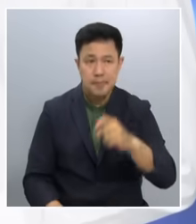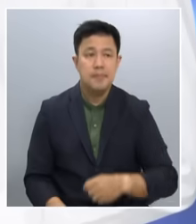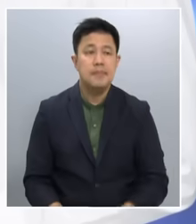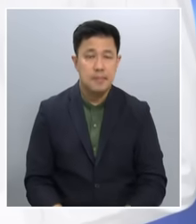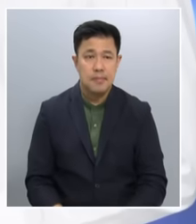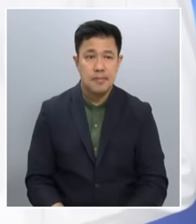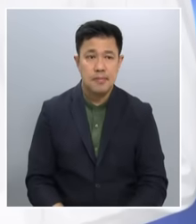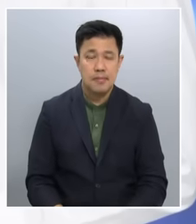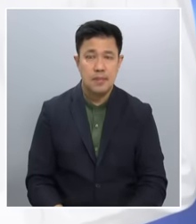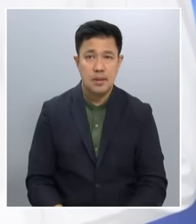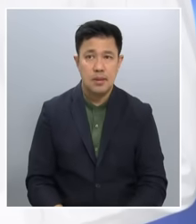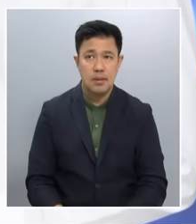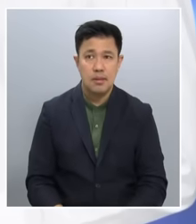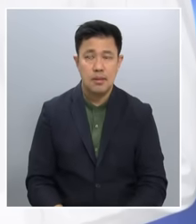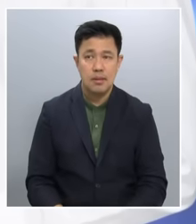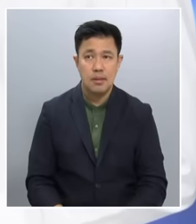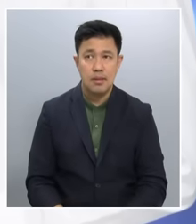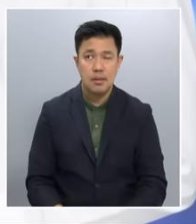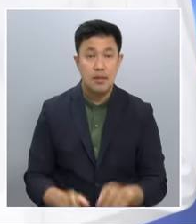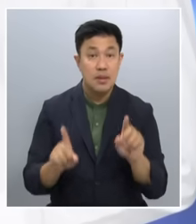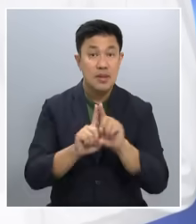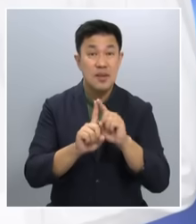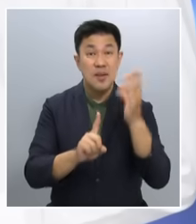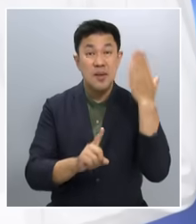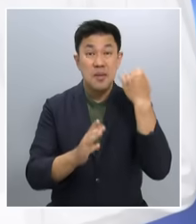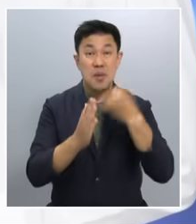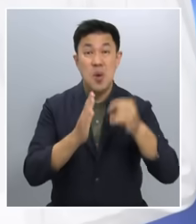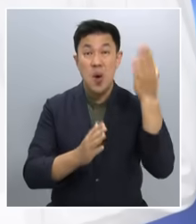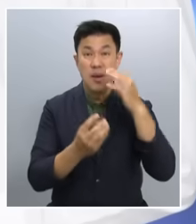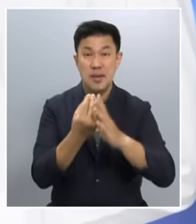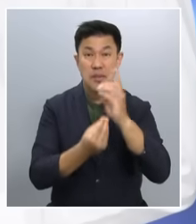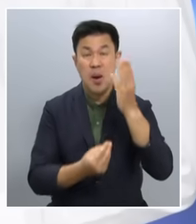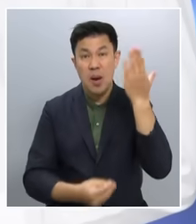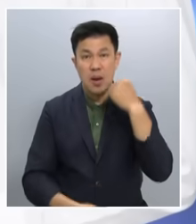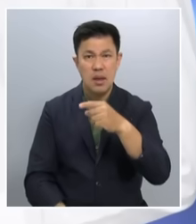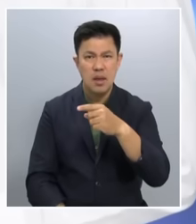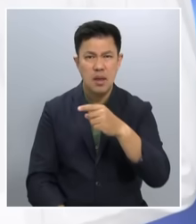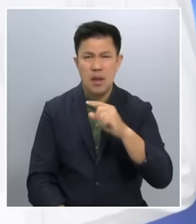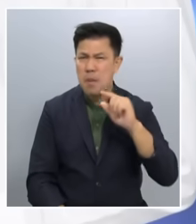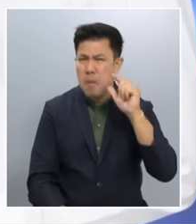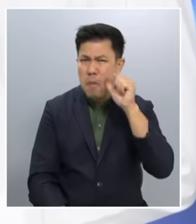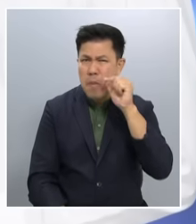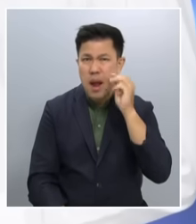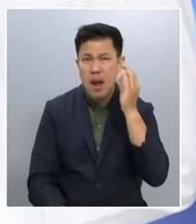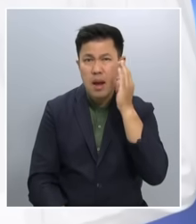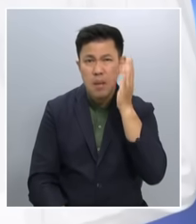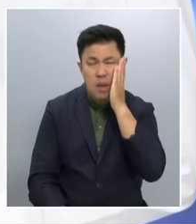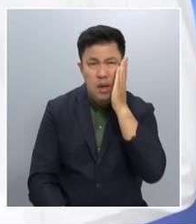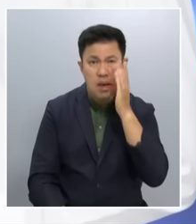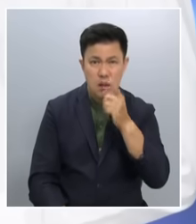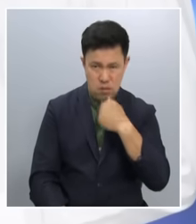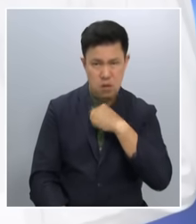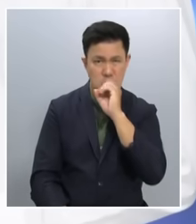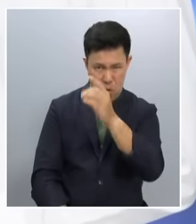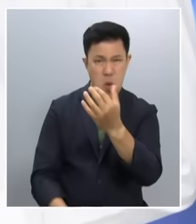ครับเหมือนกับคดีตัวอย่างที่ผ่านมาเมื่อสัปดาห์ที่แล้วก็คือแม่พึ่งนะครับที่หนุ่มบอกแค่ว่าผมจะจัด